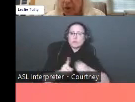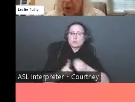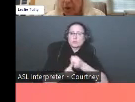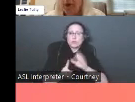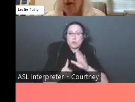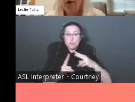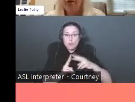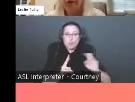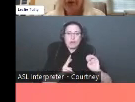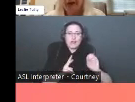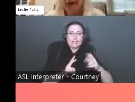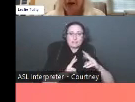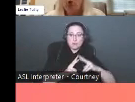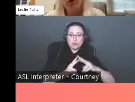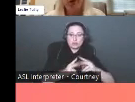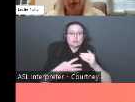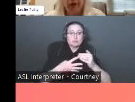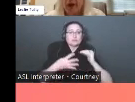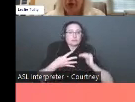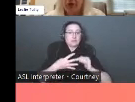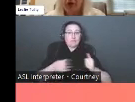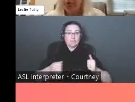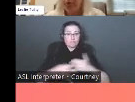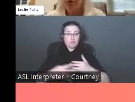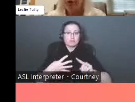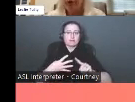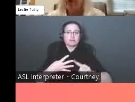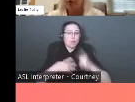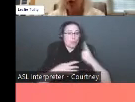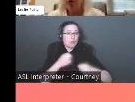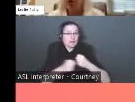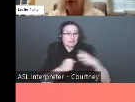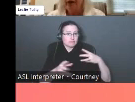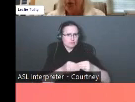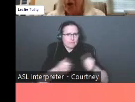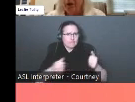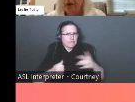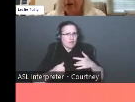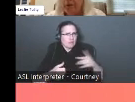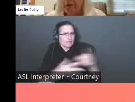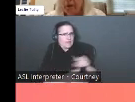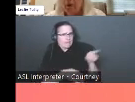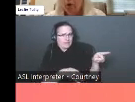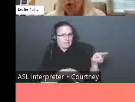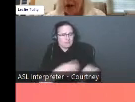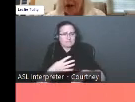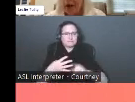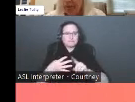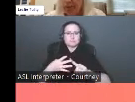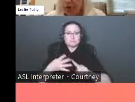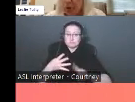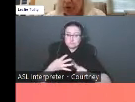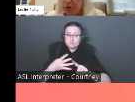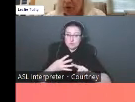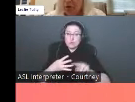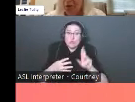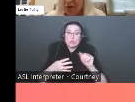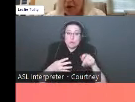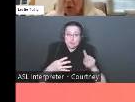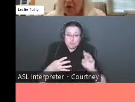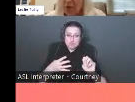premièrement, H, l'humiliation. Au cours de la dernière année, avez-vous été humilié ou subi d'autres formes de violence psychologique de la part de votre